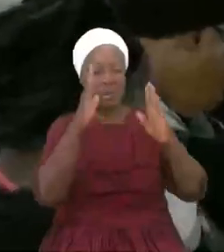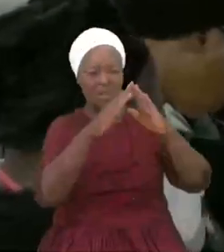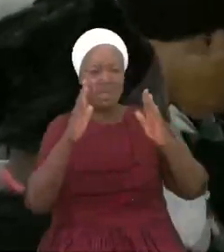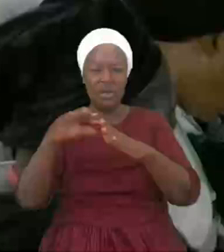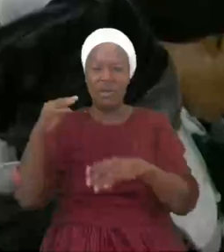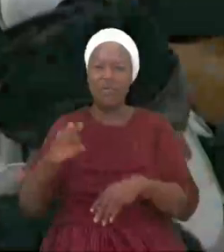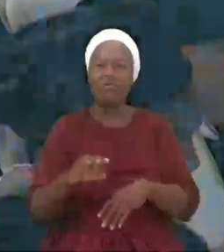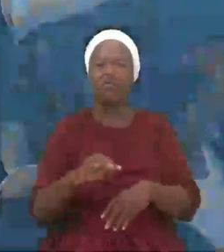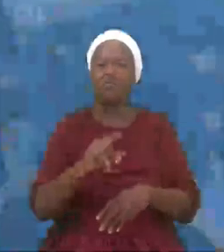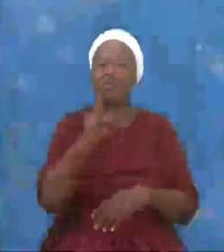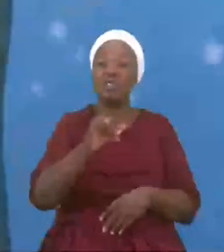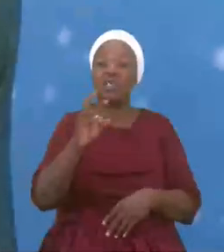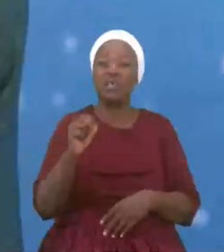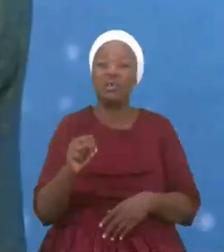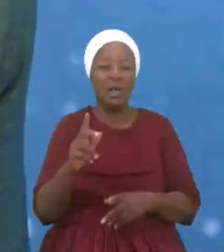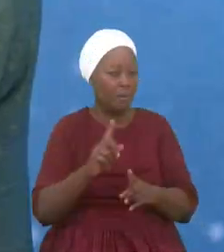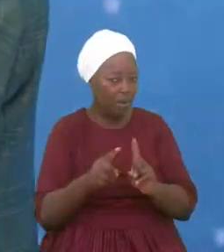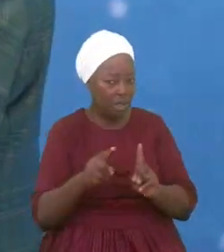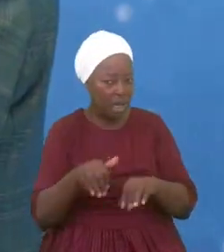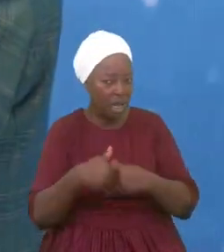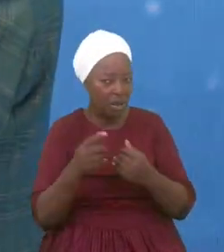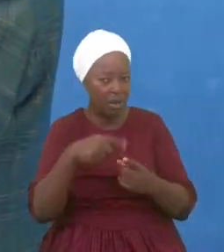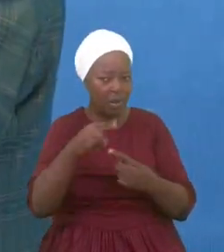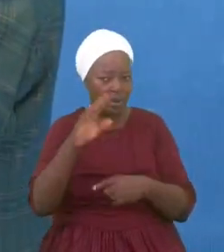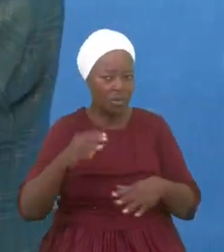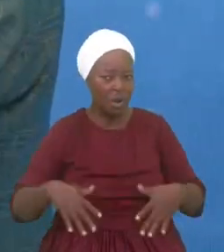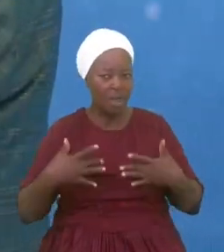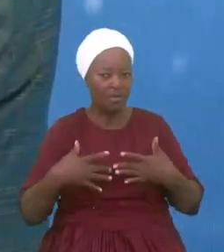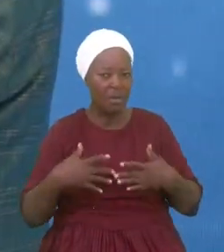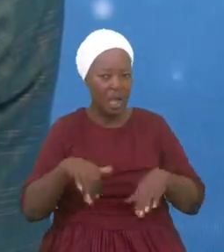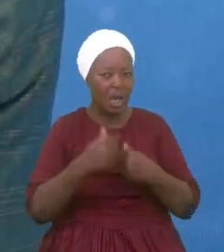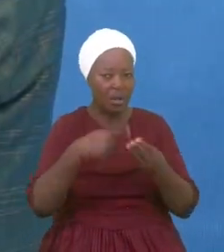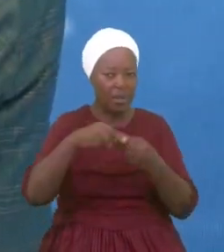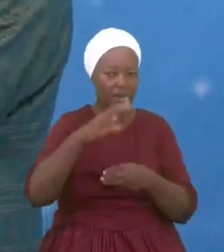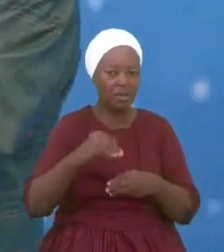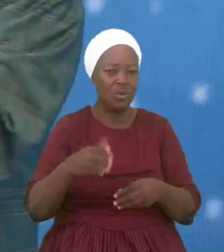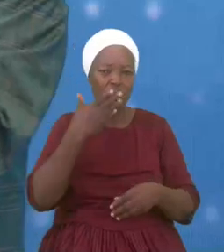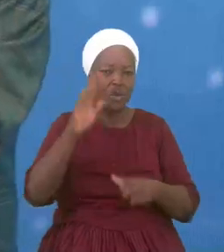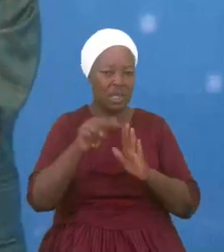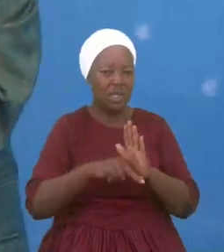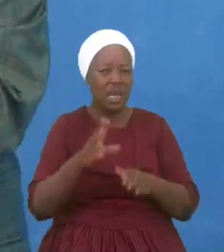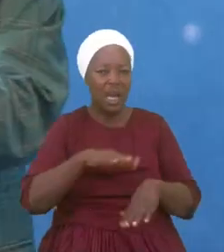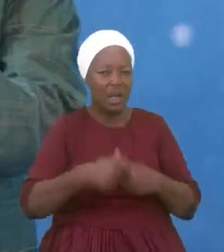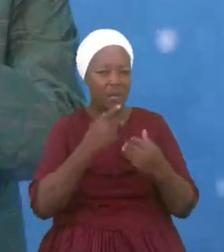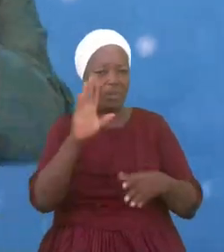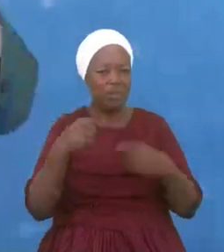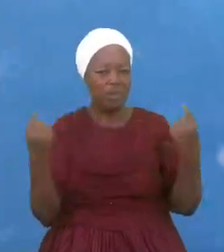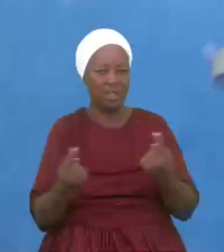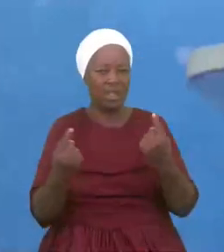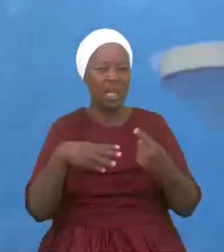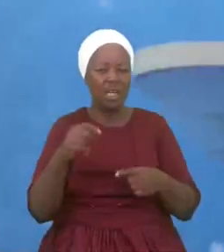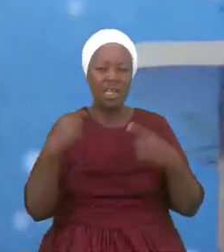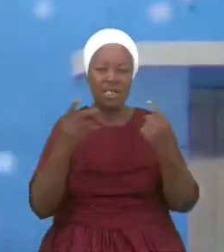favoriser qui ne peut pas venir dire que je suis un habitant dessus mais et ta vie